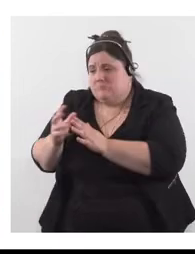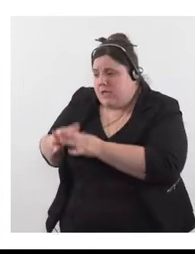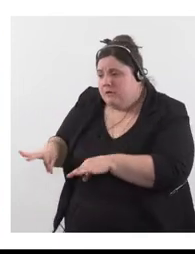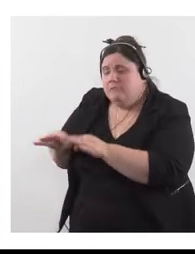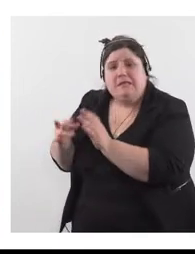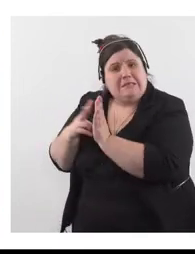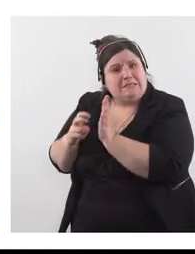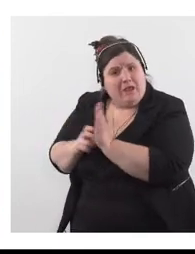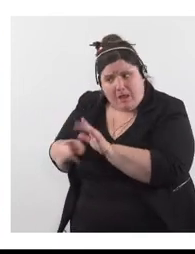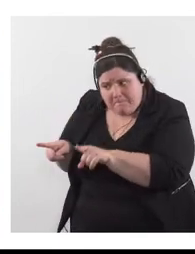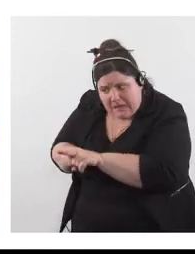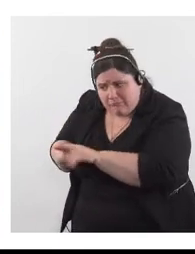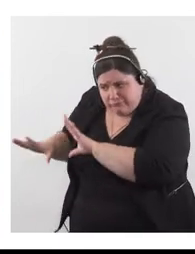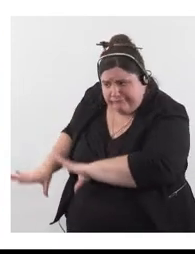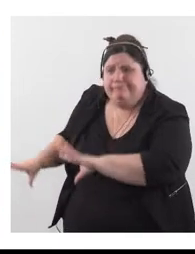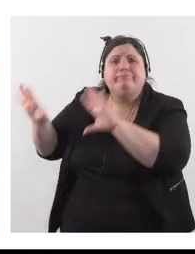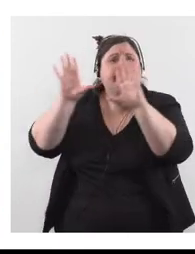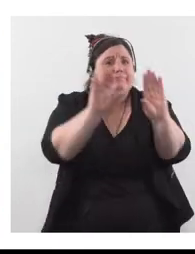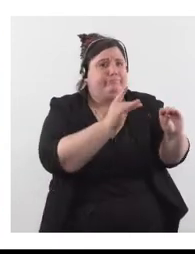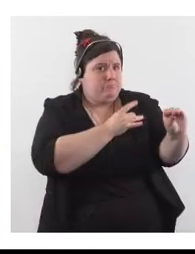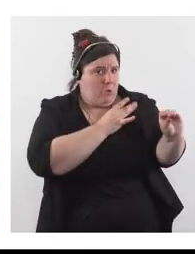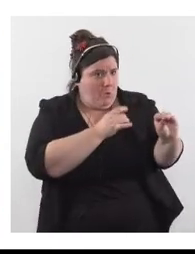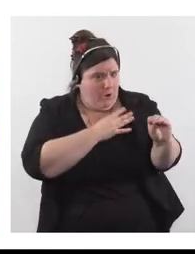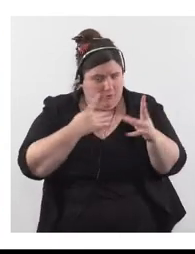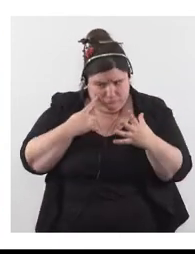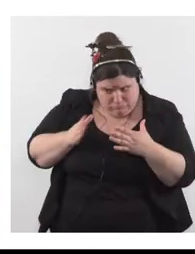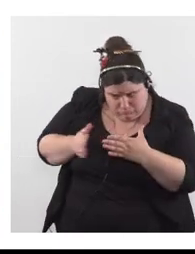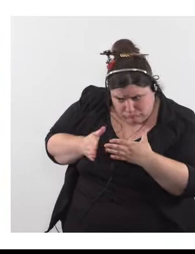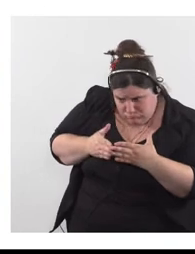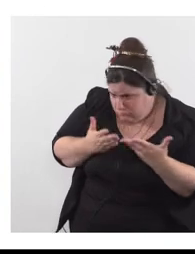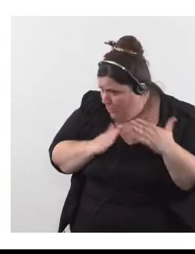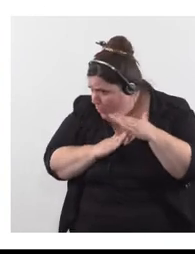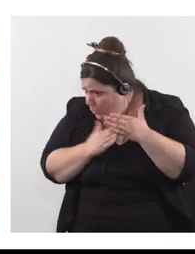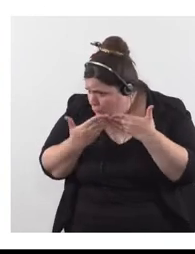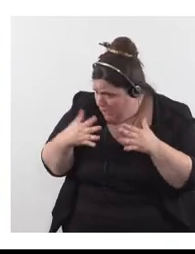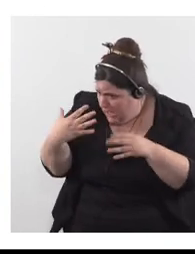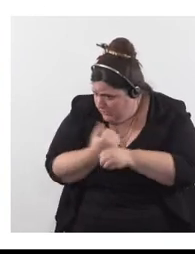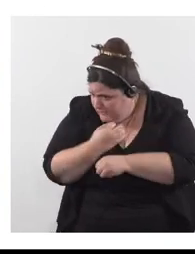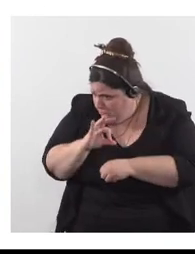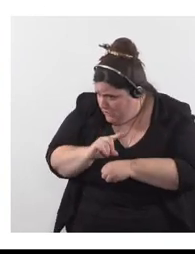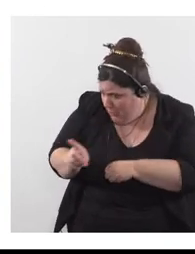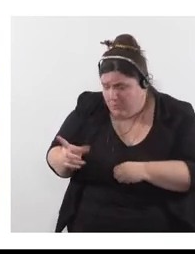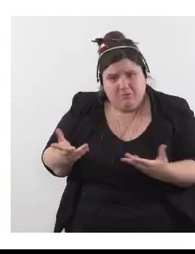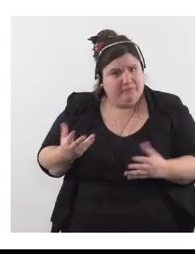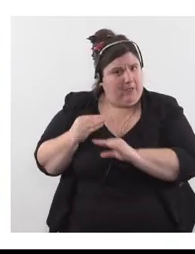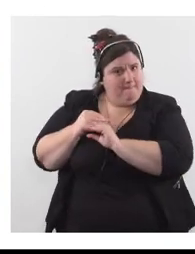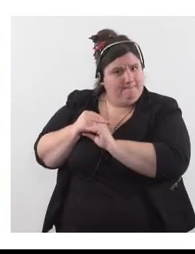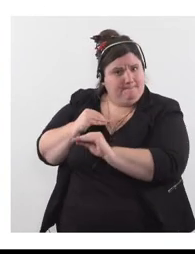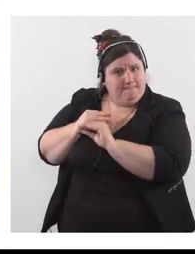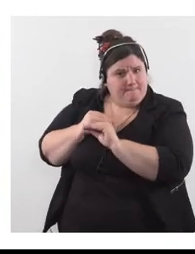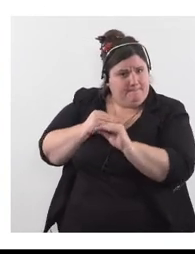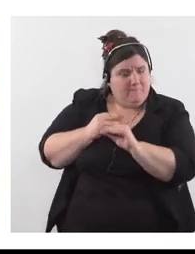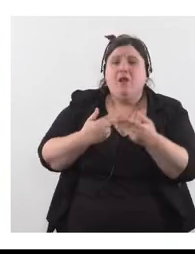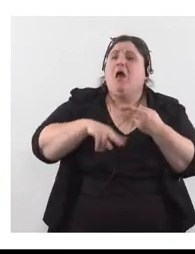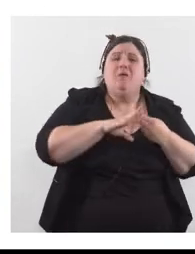savoir quelle banque était la plus propice, mais aucune réponse. Tous ceux qui m'ont répondu m'ont